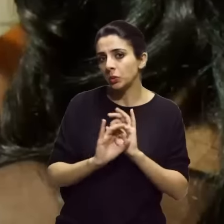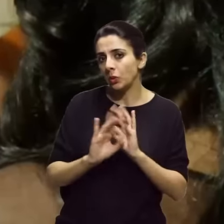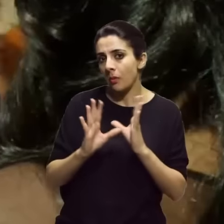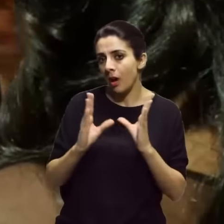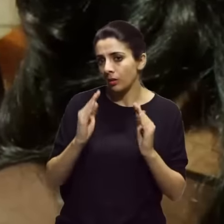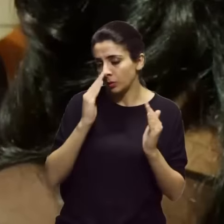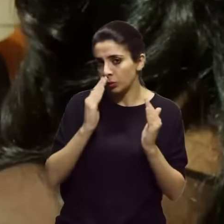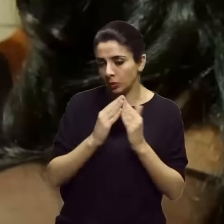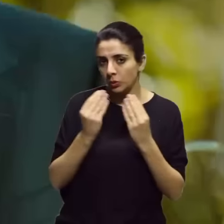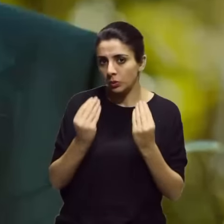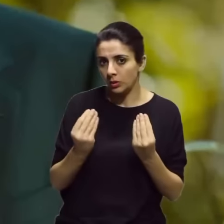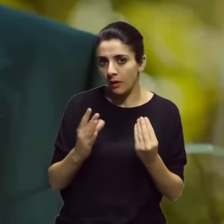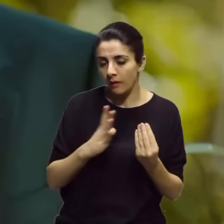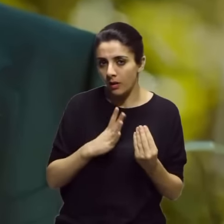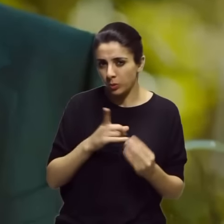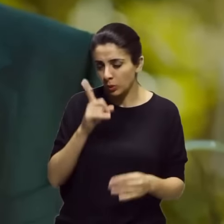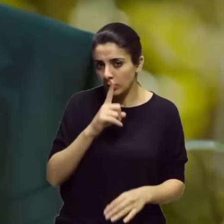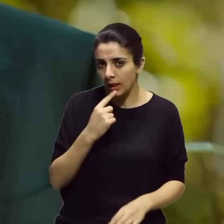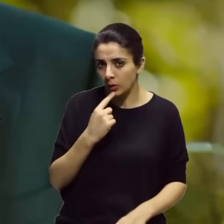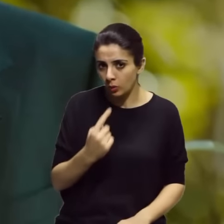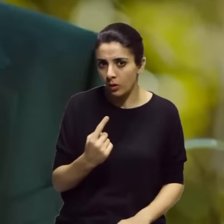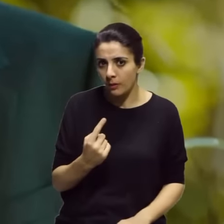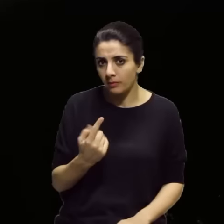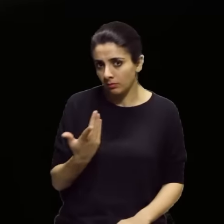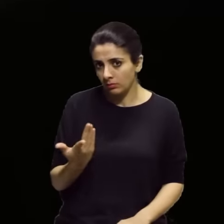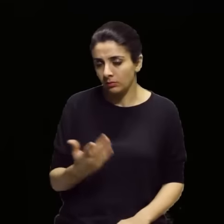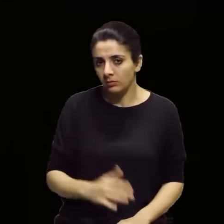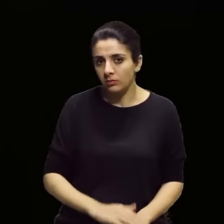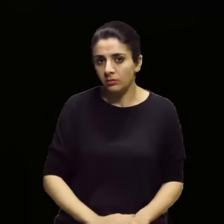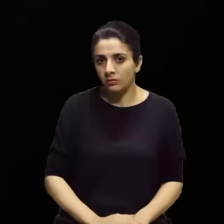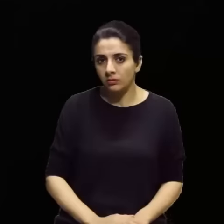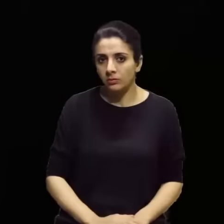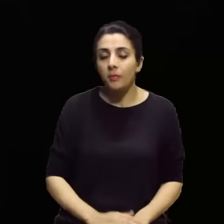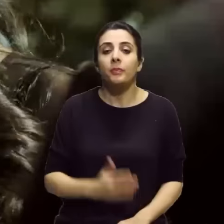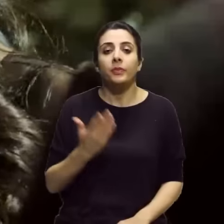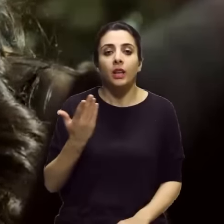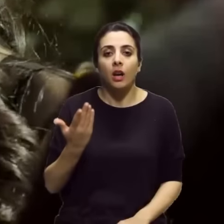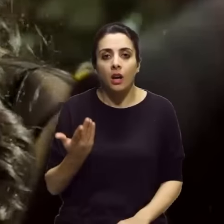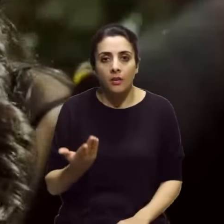yani taşıyabiliyorsun kelimeyi. Onun için. Anlatabiliyor muyum? Evet.